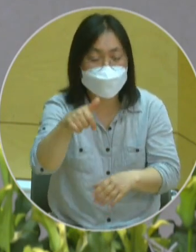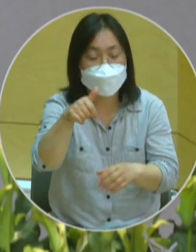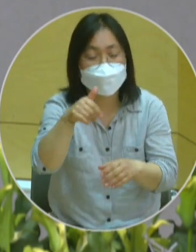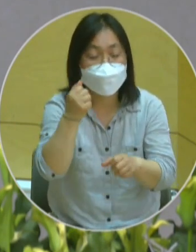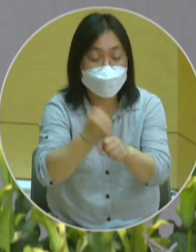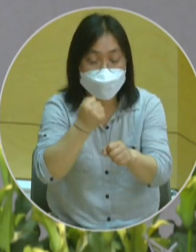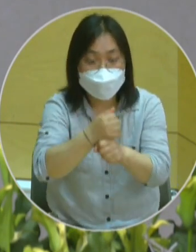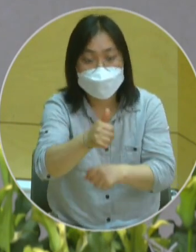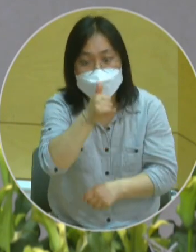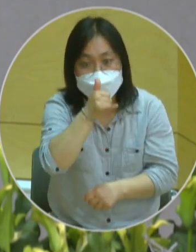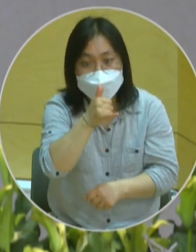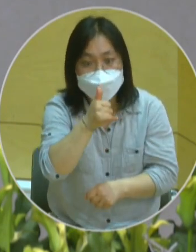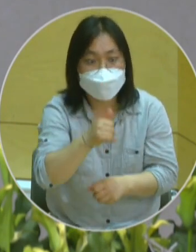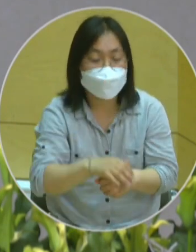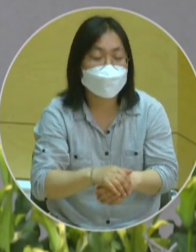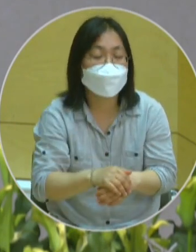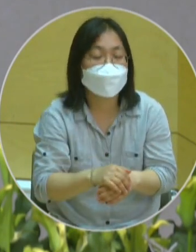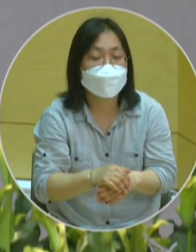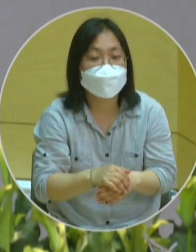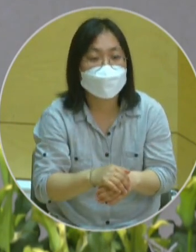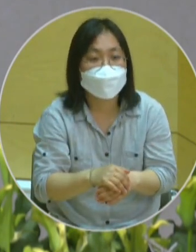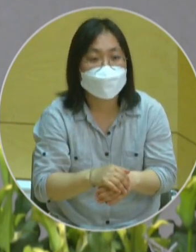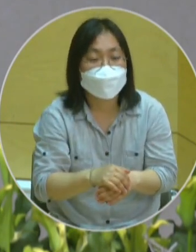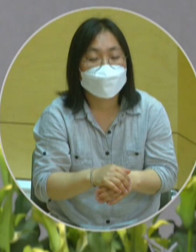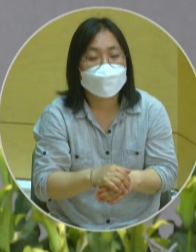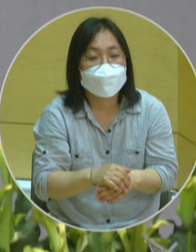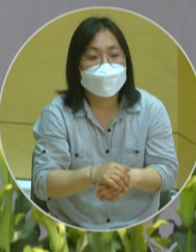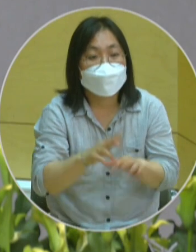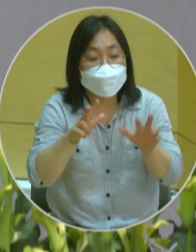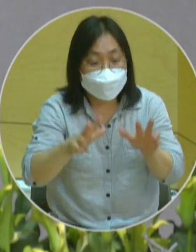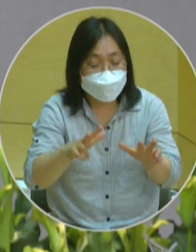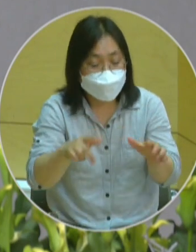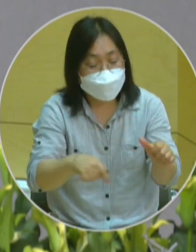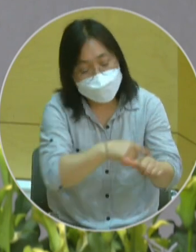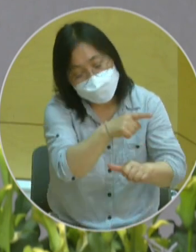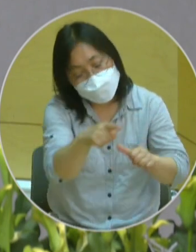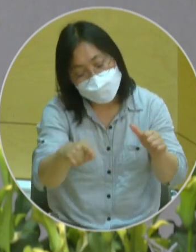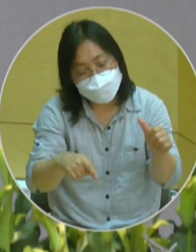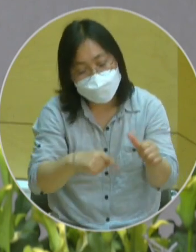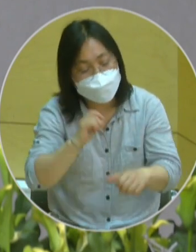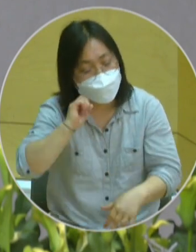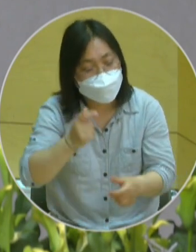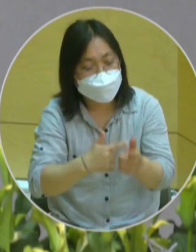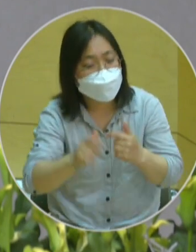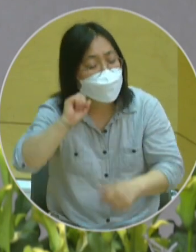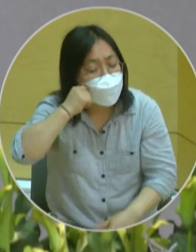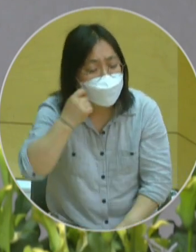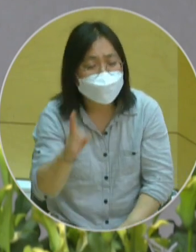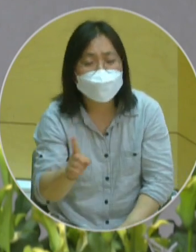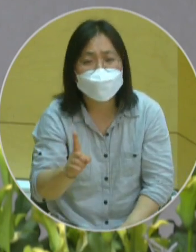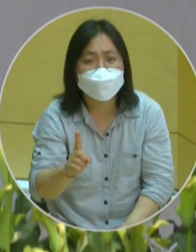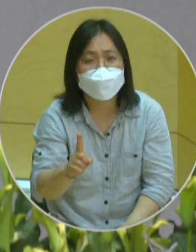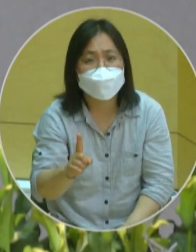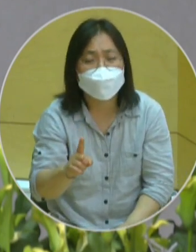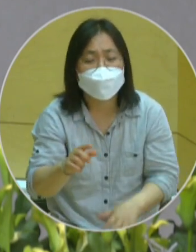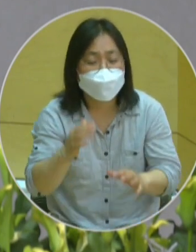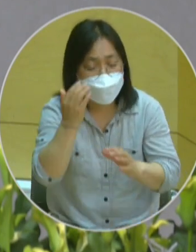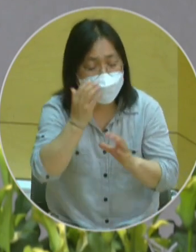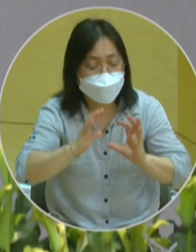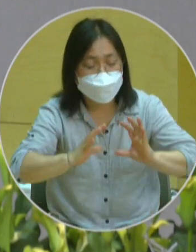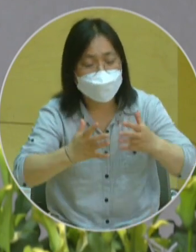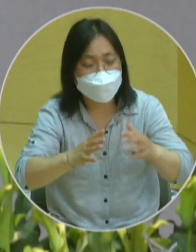한 방만 터뜨리면 민족이 없어지는 그런 판국인데 지금 그 판국에 그보다 더 어려운 것이 뭐냐면 이